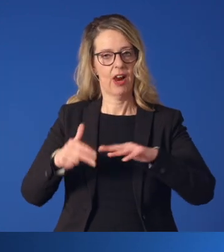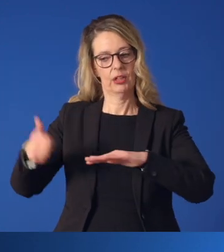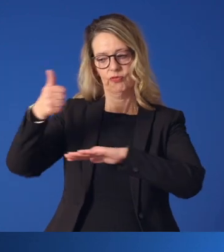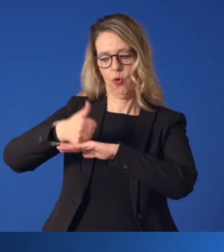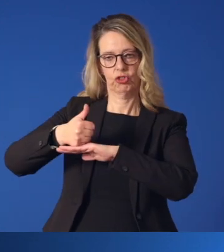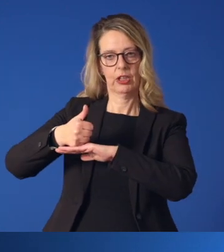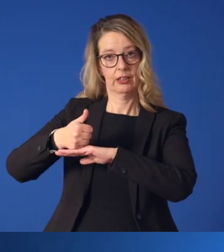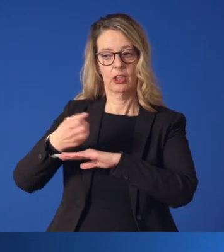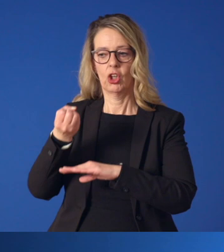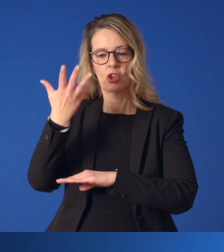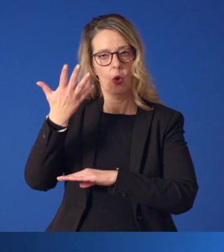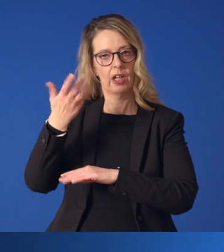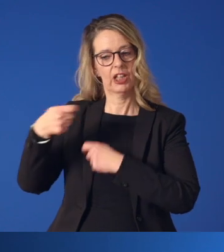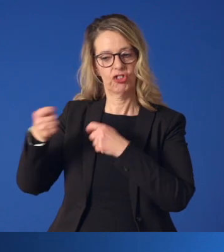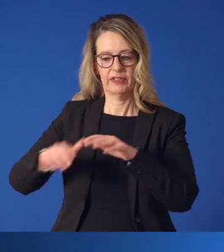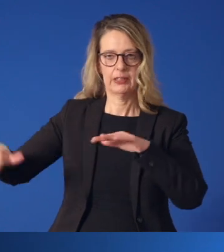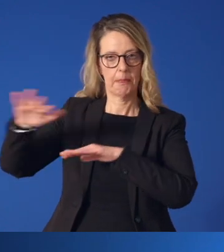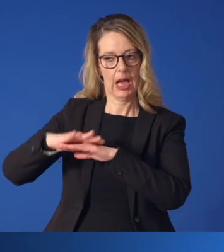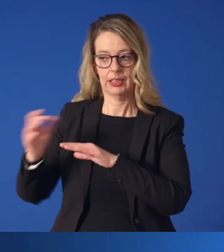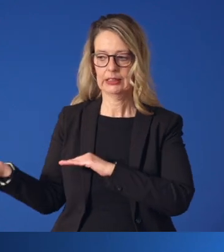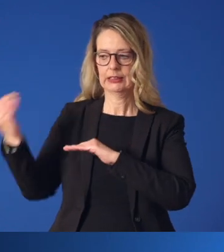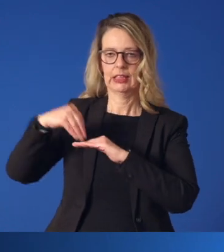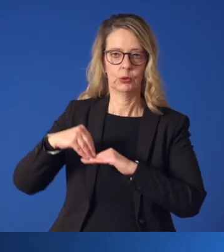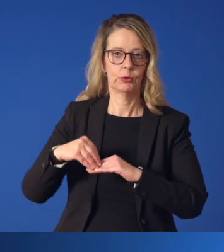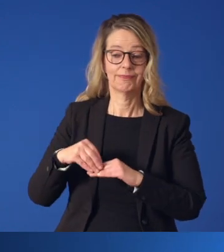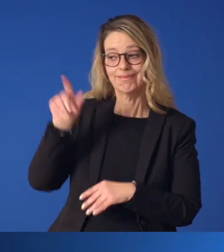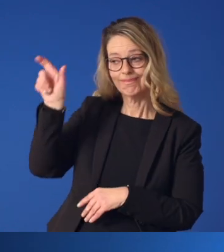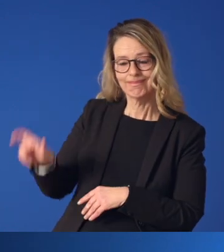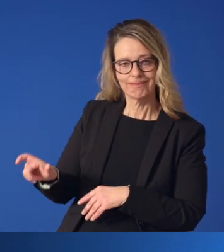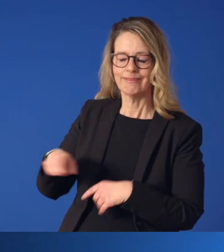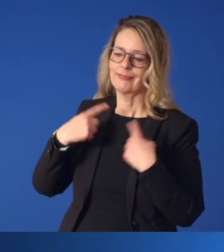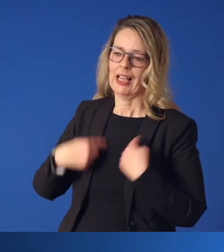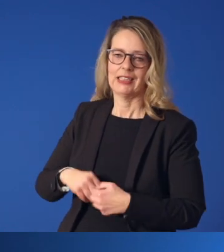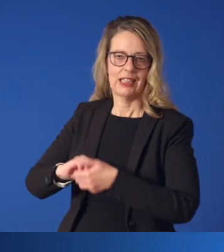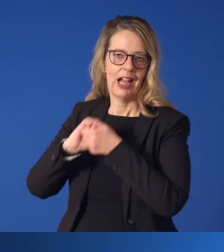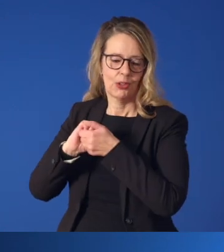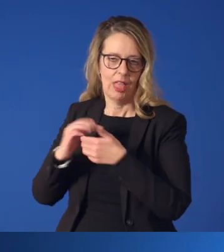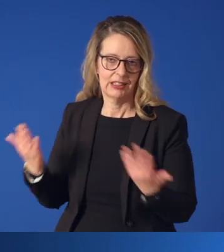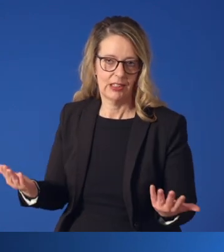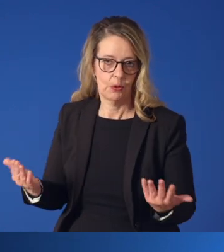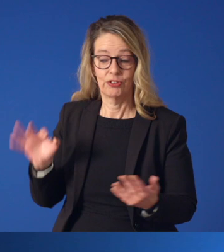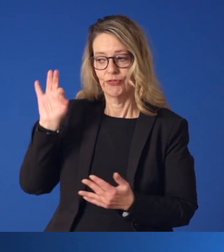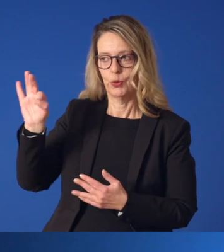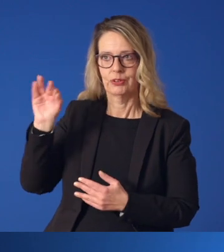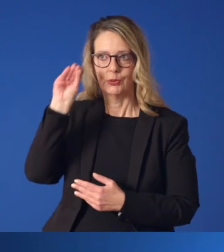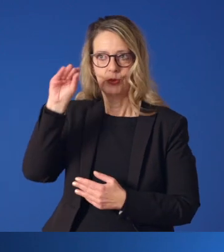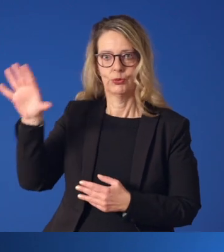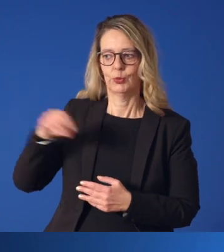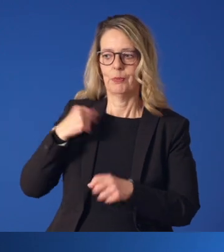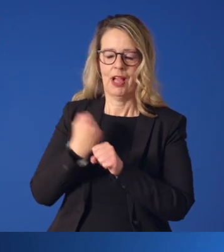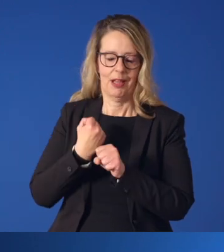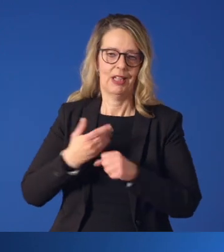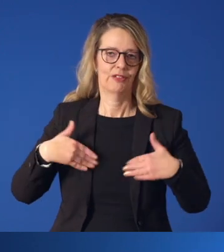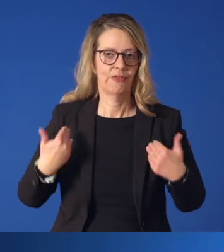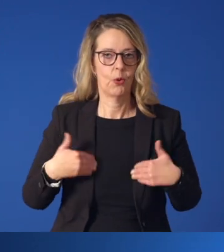um eine neue Geschäftsbereichsvorständin ergänzt. Ich gratuliere ihr sehr herzlich und freue mich auf die gute Zusammenarbeit.